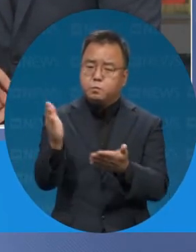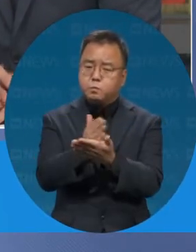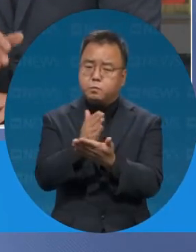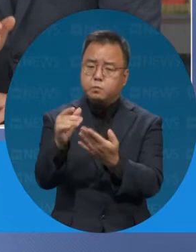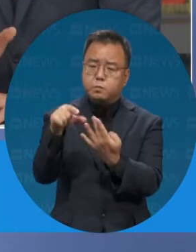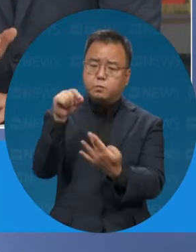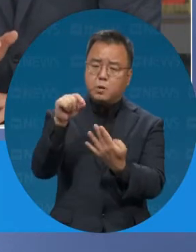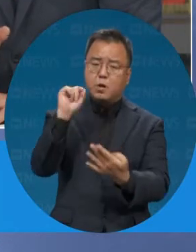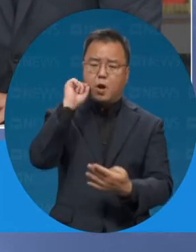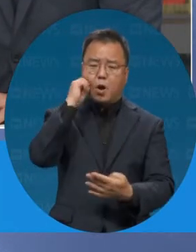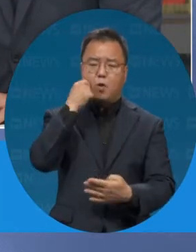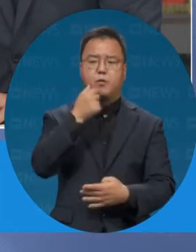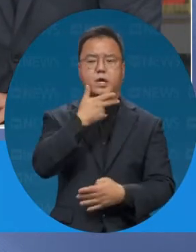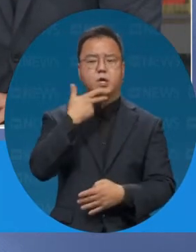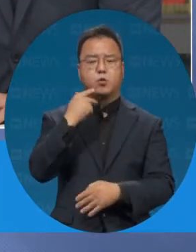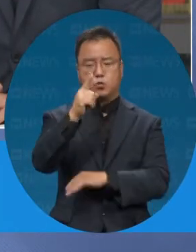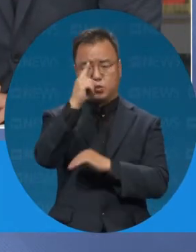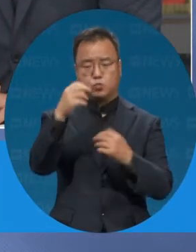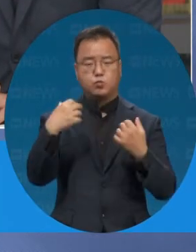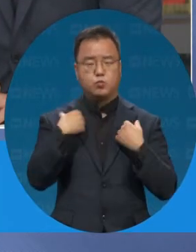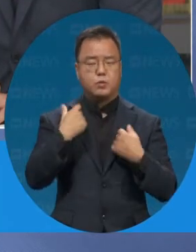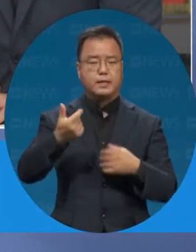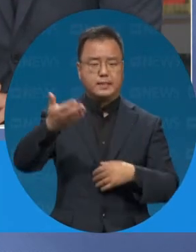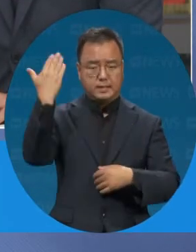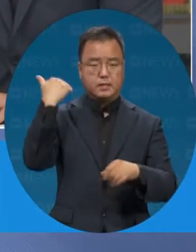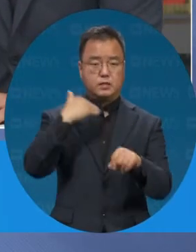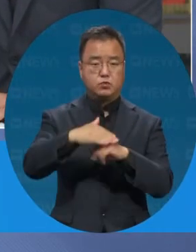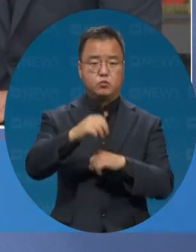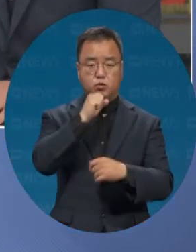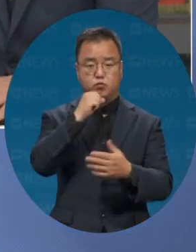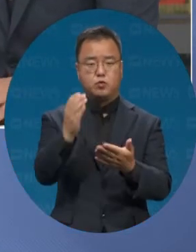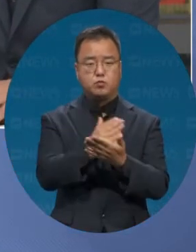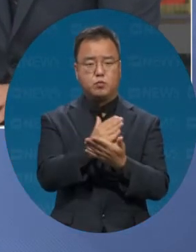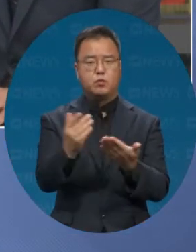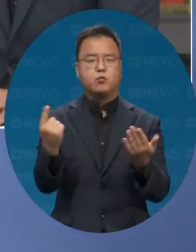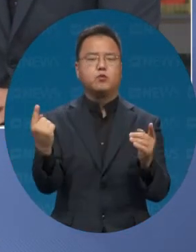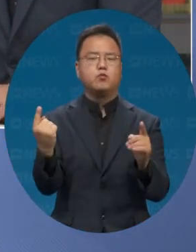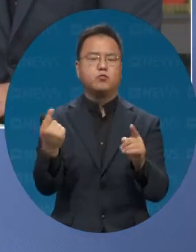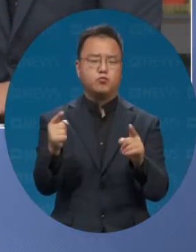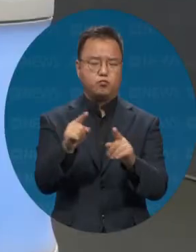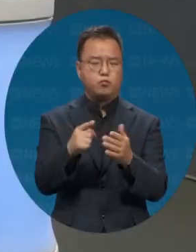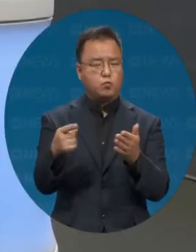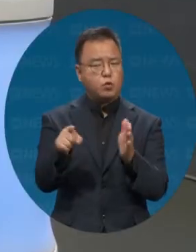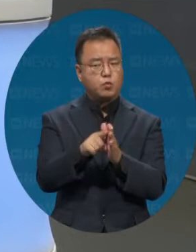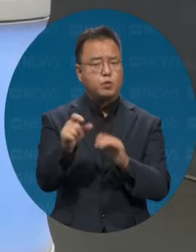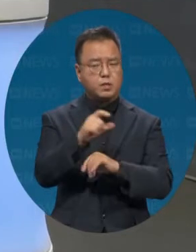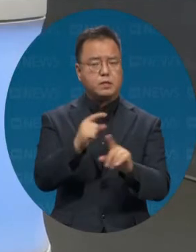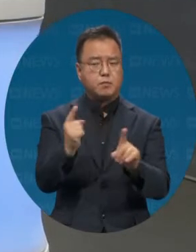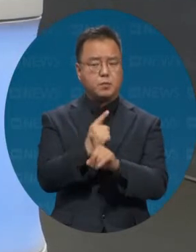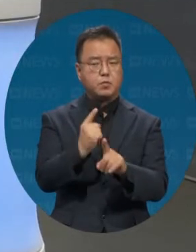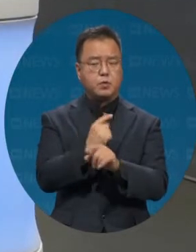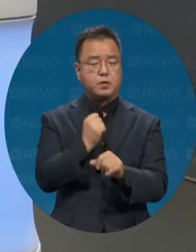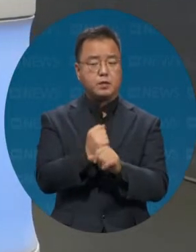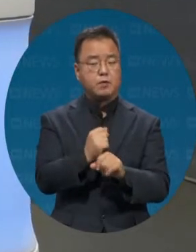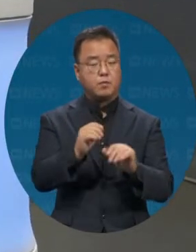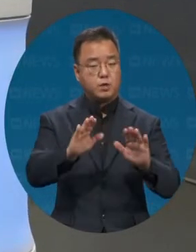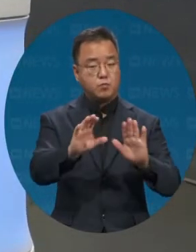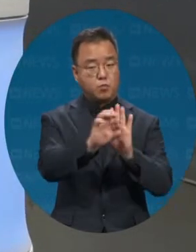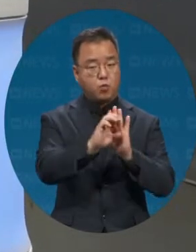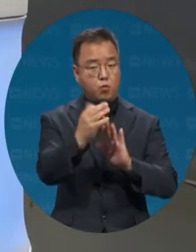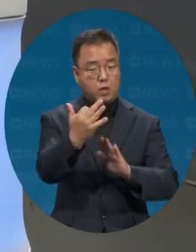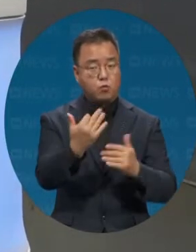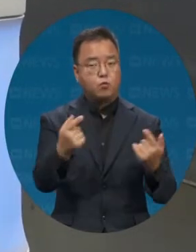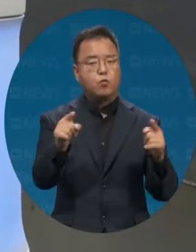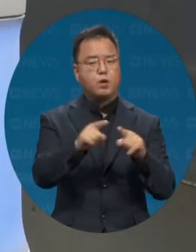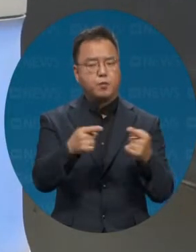전과 점수 분포를 과거로 돌리기 위해 시험을 다시 부활 시키게 된 겁니다 4 특히나 지금은 또 위드 코로나 위드 코로나 하면서